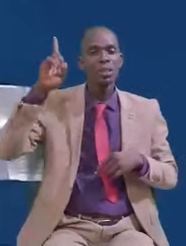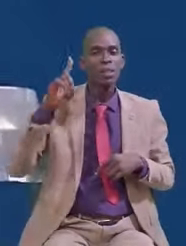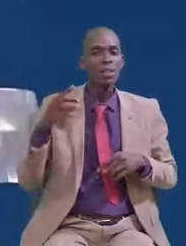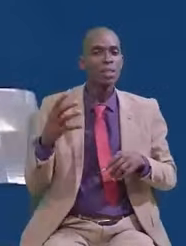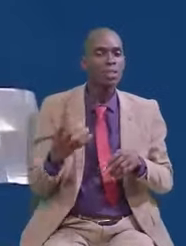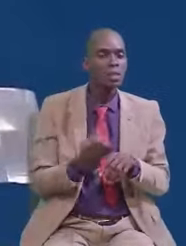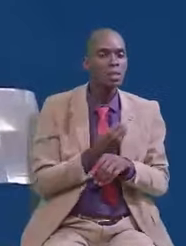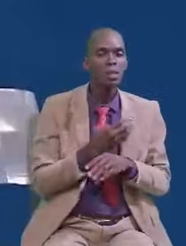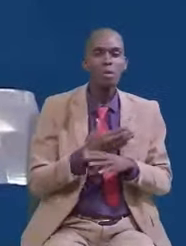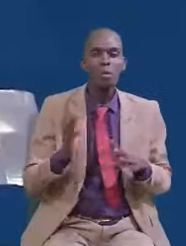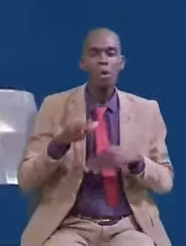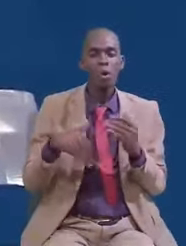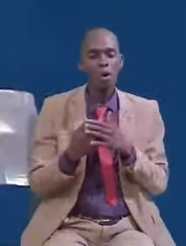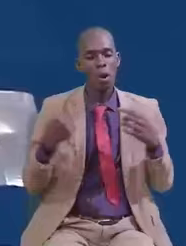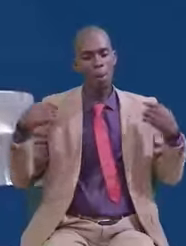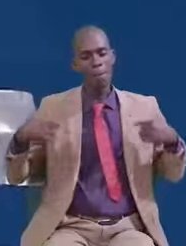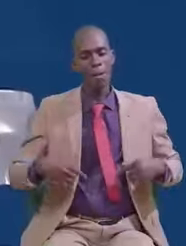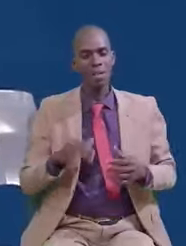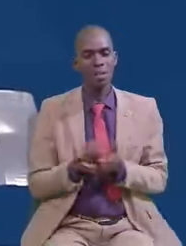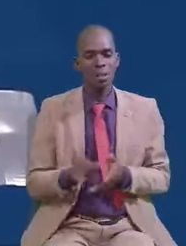il ôte toutes nos douleurs.